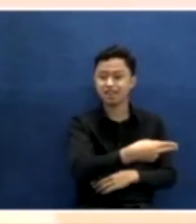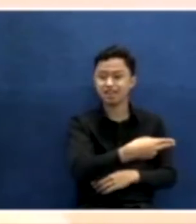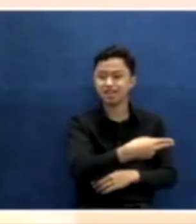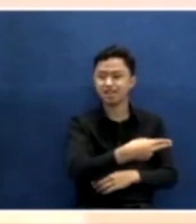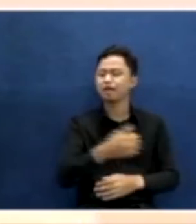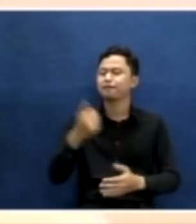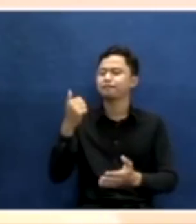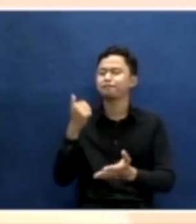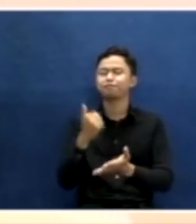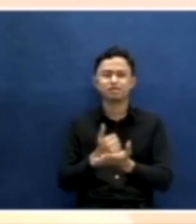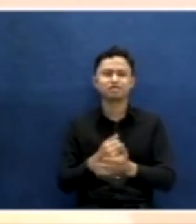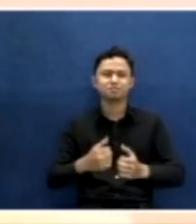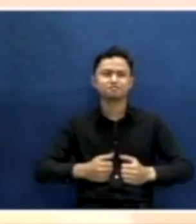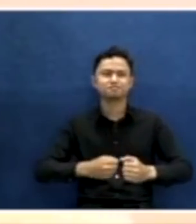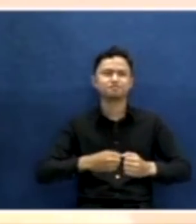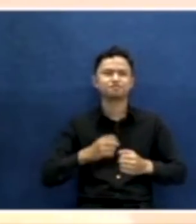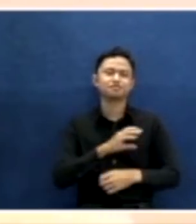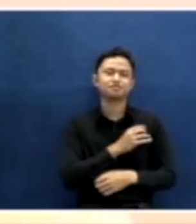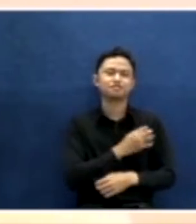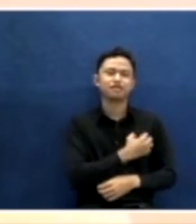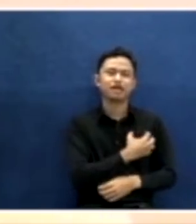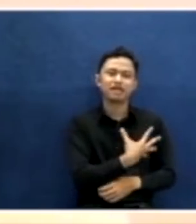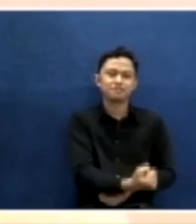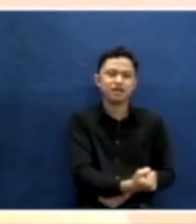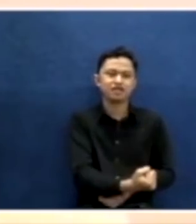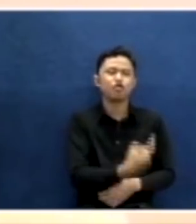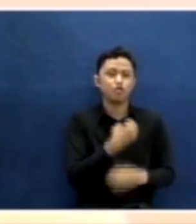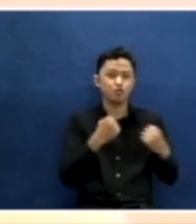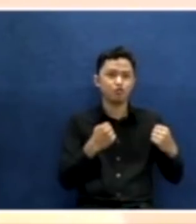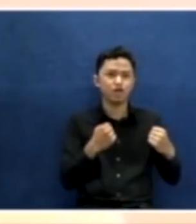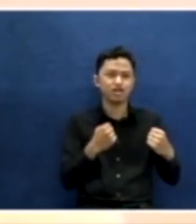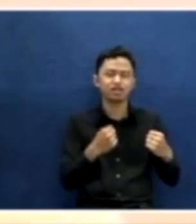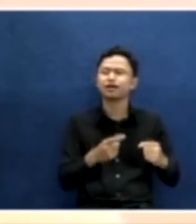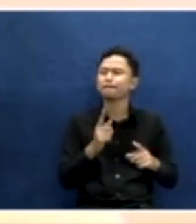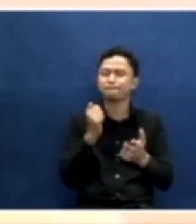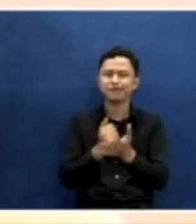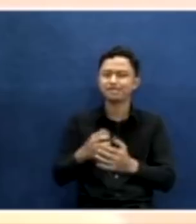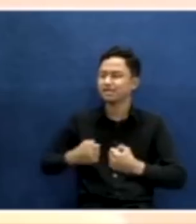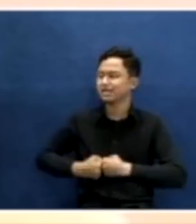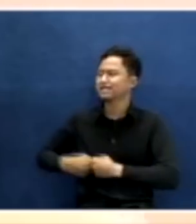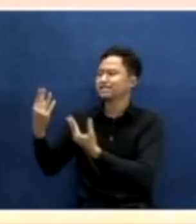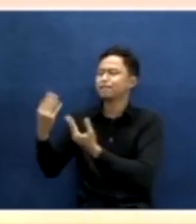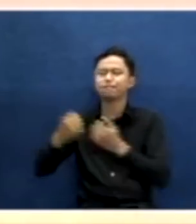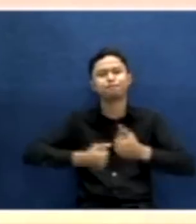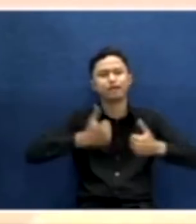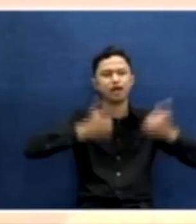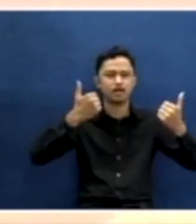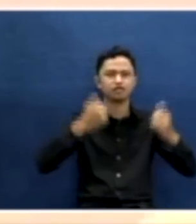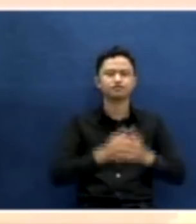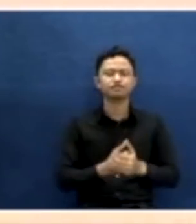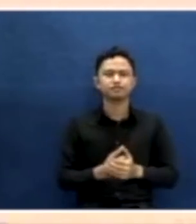itu pasti akan datang karena mereka mengimani juga dibalik ketidaknyamanan mereka kepada Allah dan rasul-nya mereka tahu betul